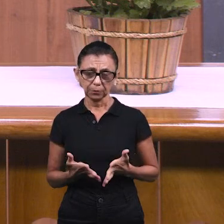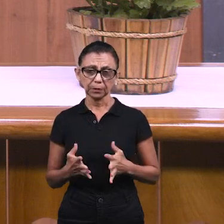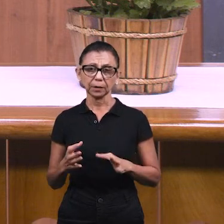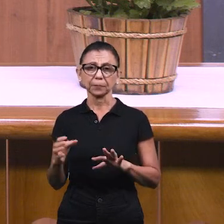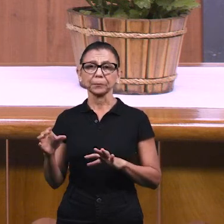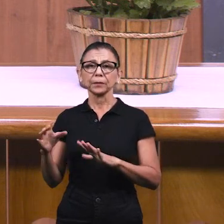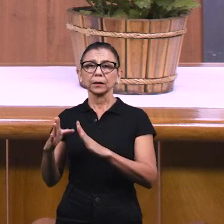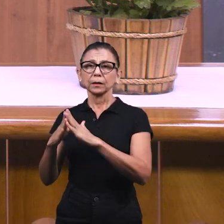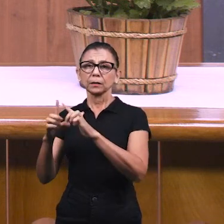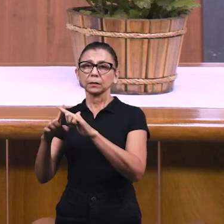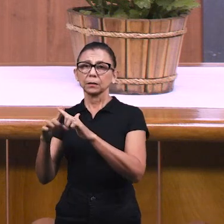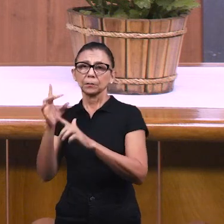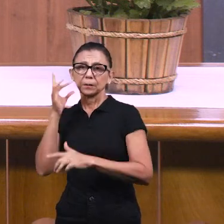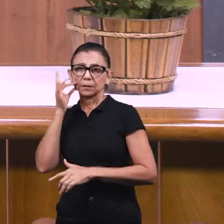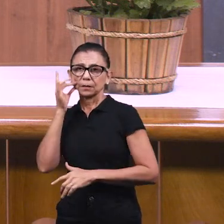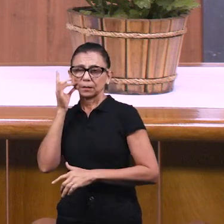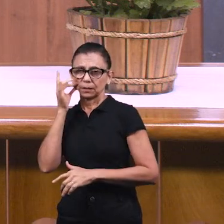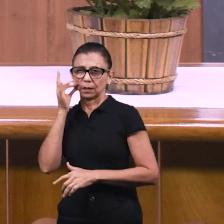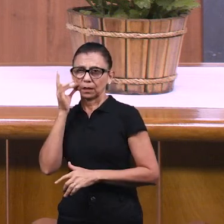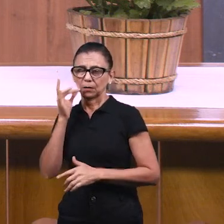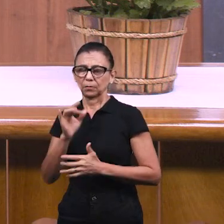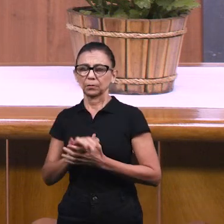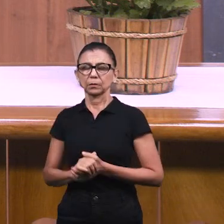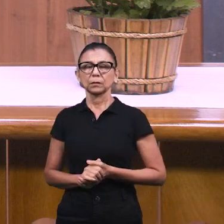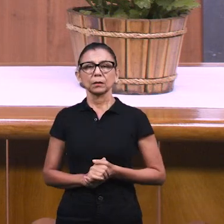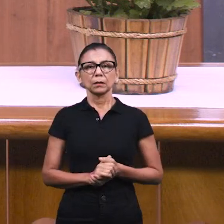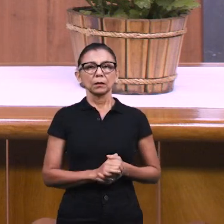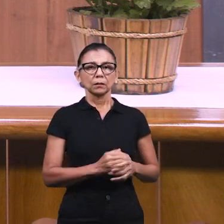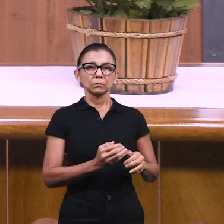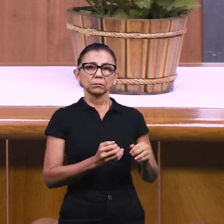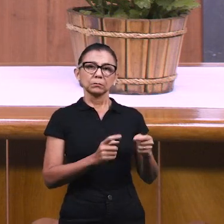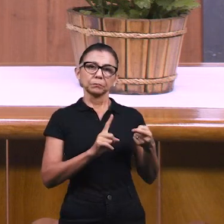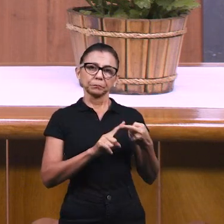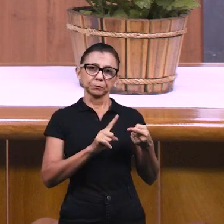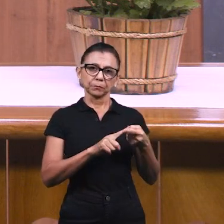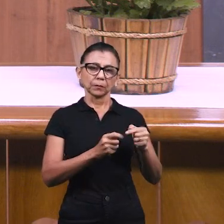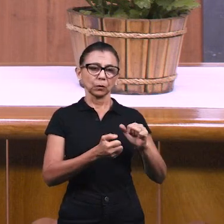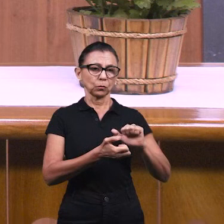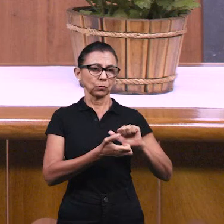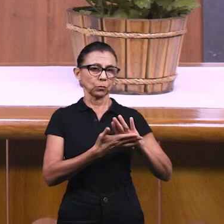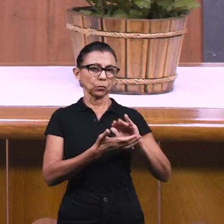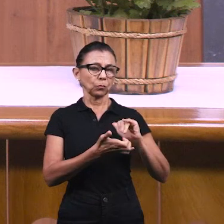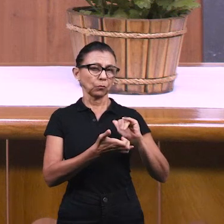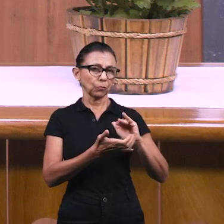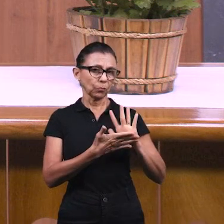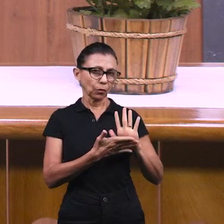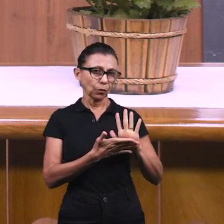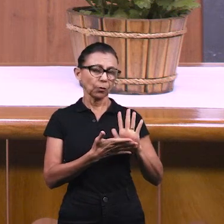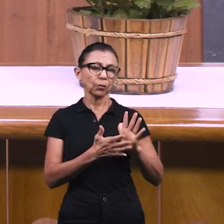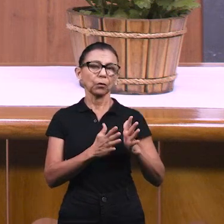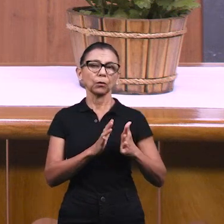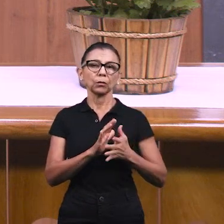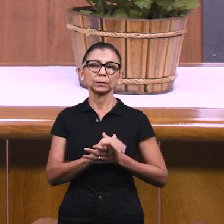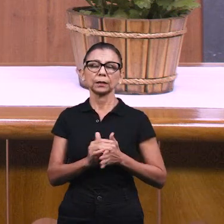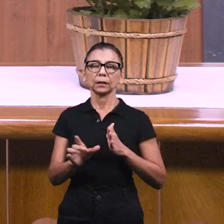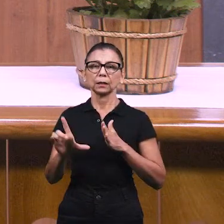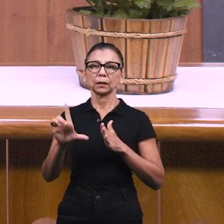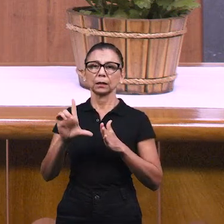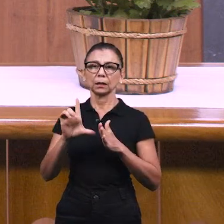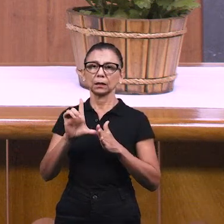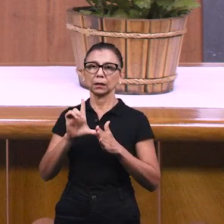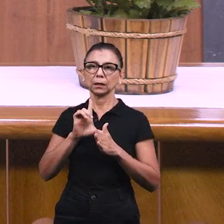dans l'Église chrétienne Maranatha, nous avons toujours une partie de louange qui anticipe le message, anticipe